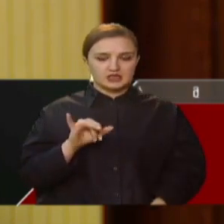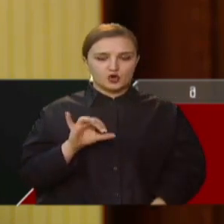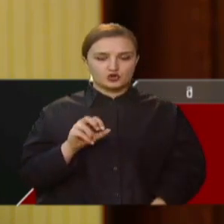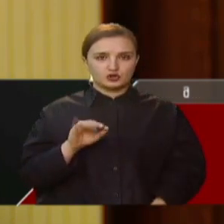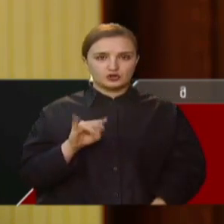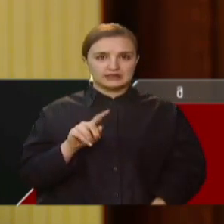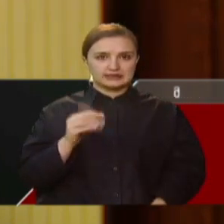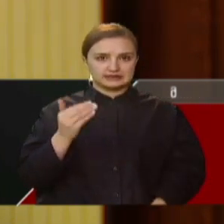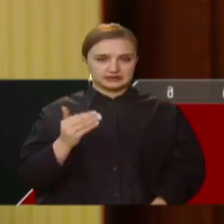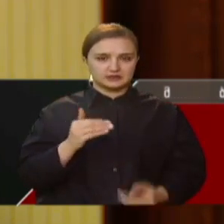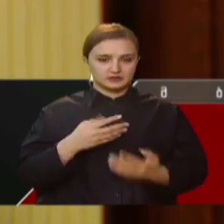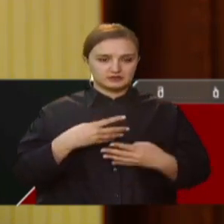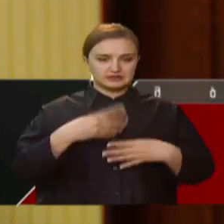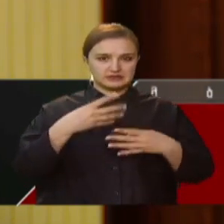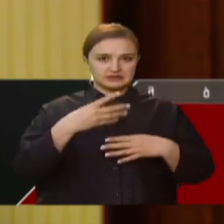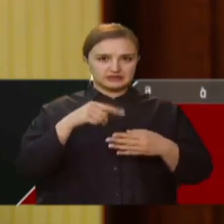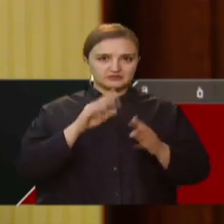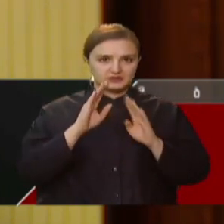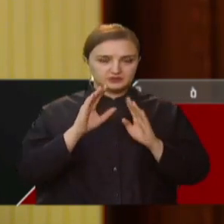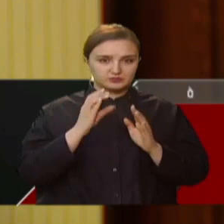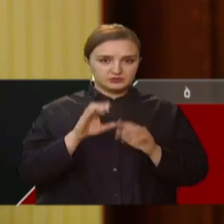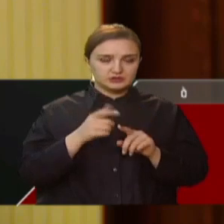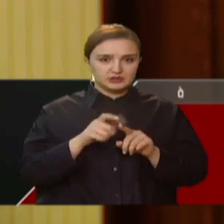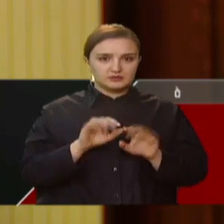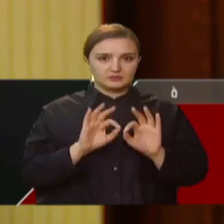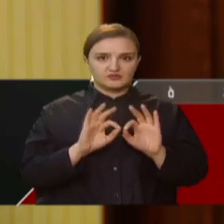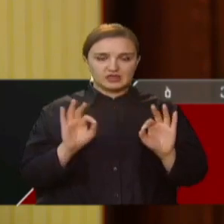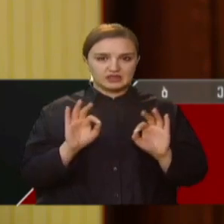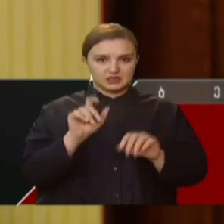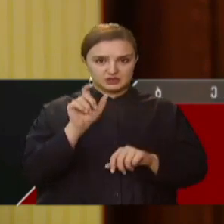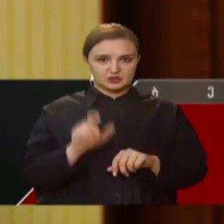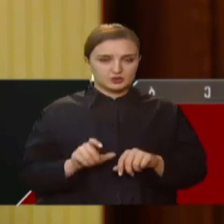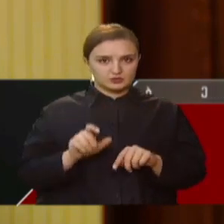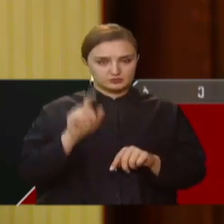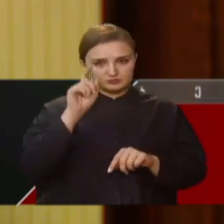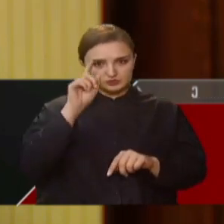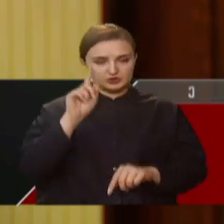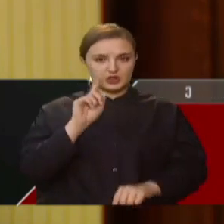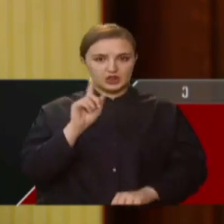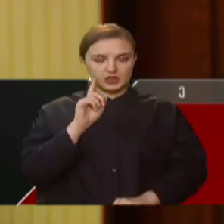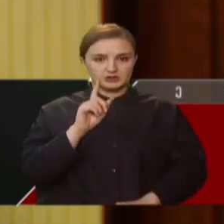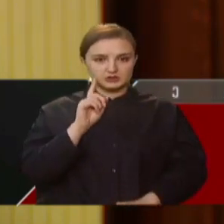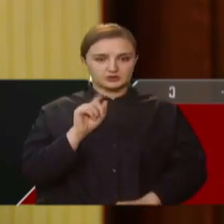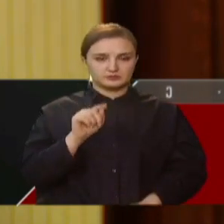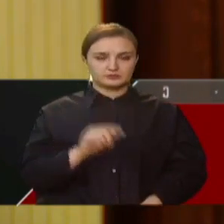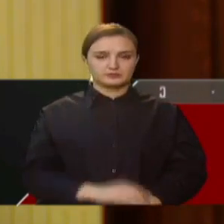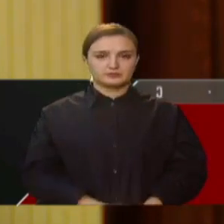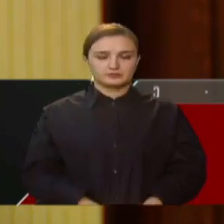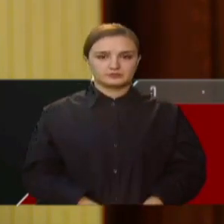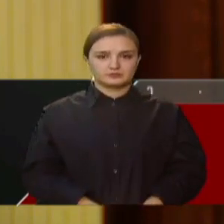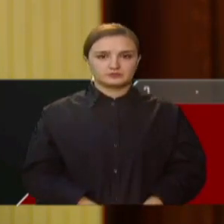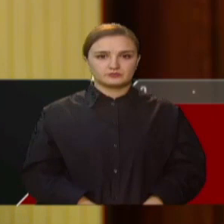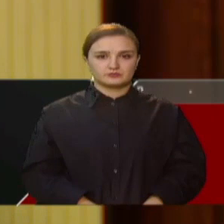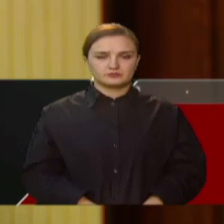shekhuda. Ძალიან უკმაყოფილონ, ფანტასტიური ბიჭი იყო მან ახალგაზრდა არც თუ ისე ახალგაზრდა,